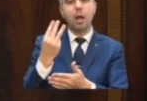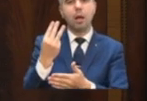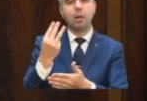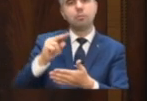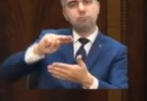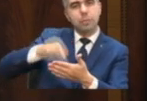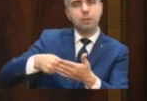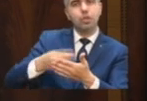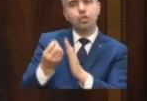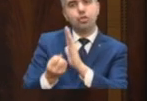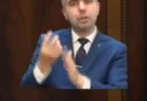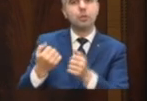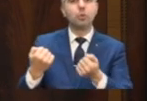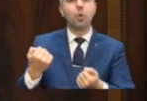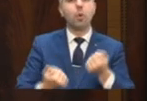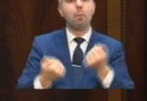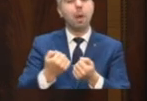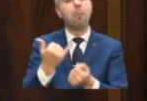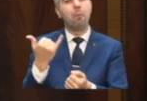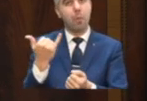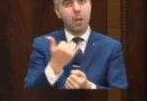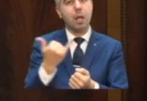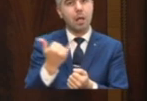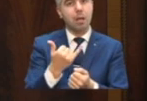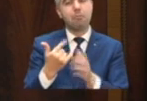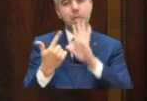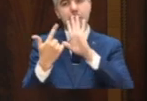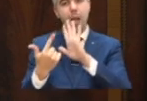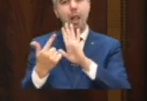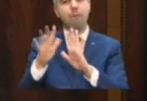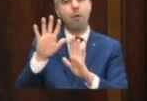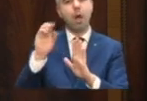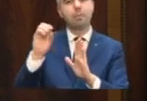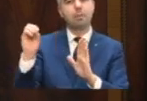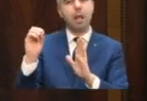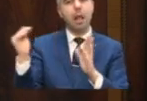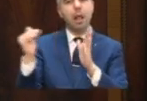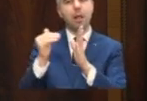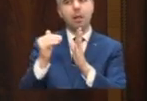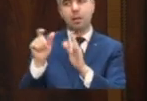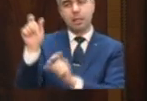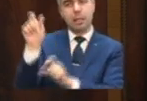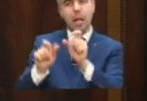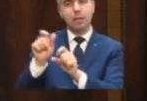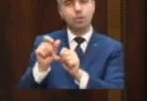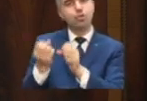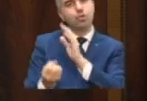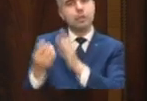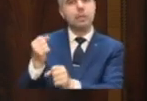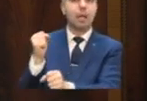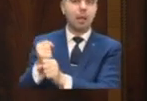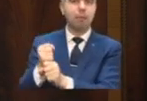السيارة، استثمارات مهمة ديال 7,500 منصب شغل جديدة. يعني في هذه الفترة ديال